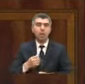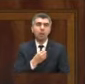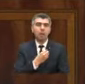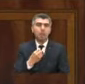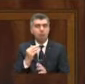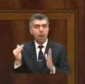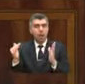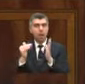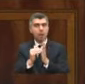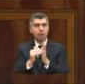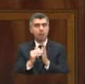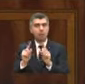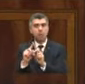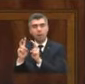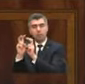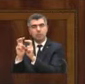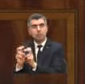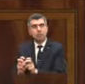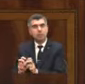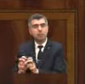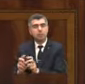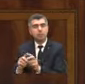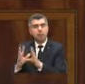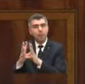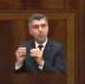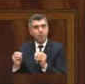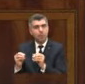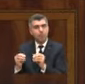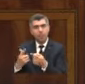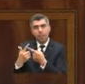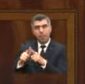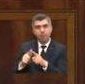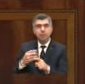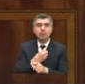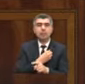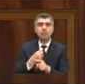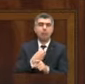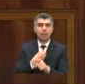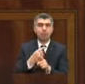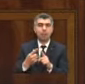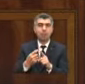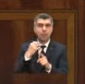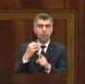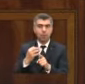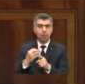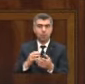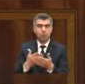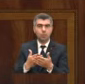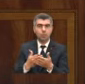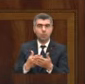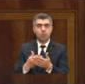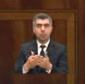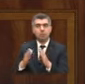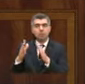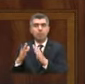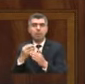مؤخرا بتقليص عدد المستفيدين من الاختصاص وفضلات خيار طب الإقامة غير التعاقدية، وهذا كذلك